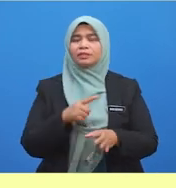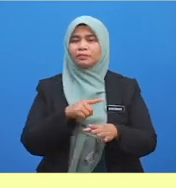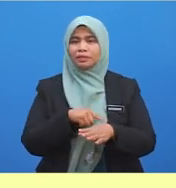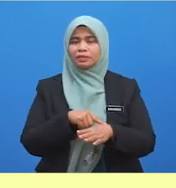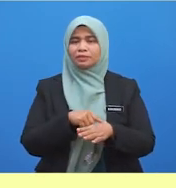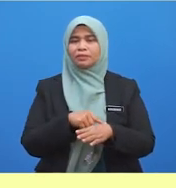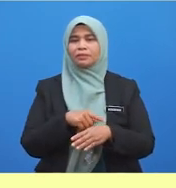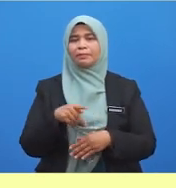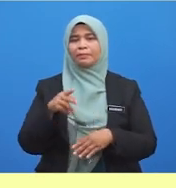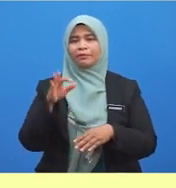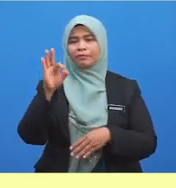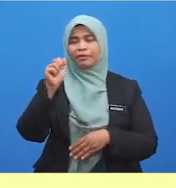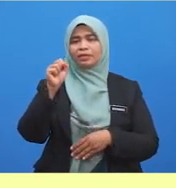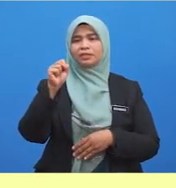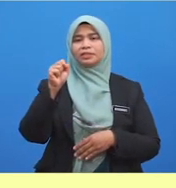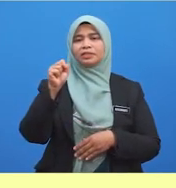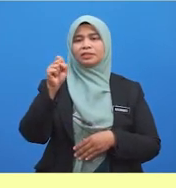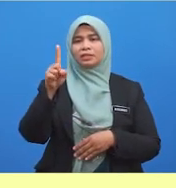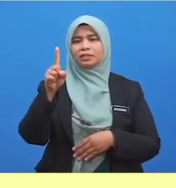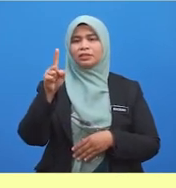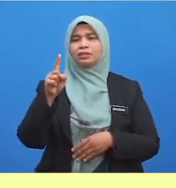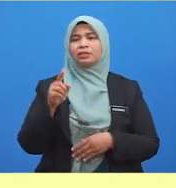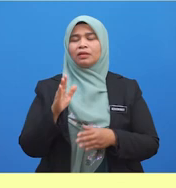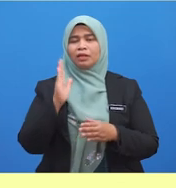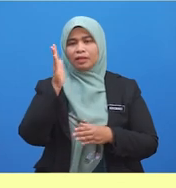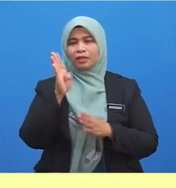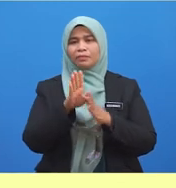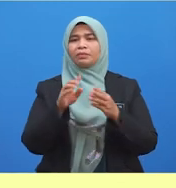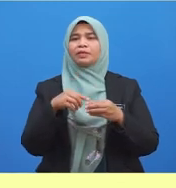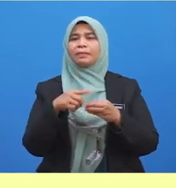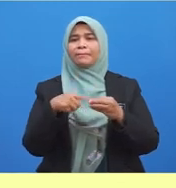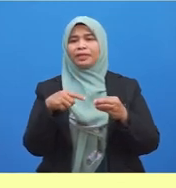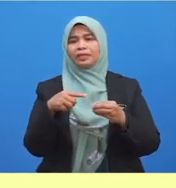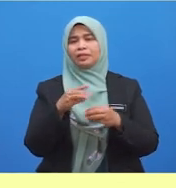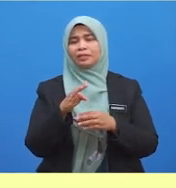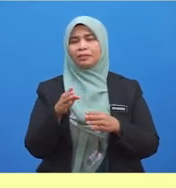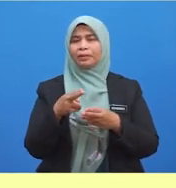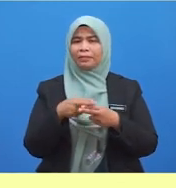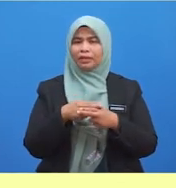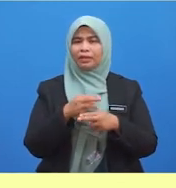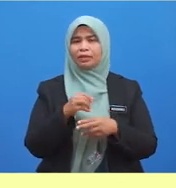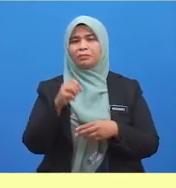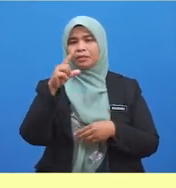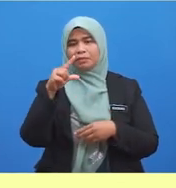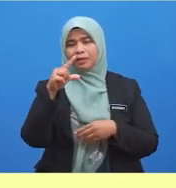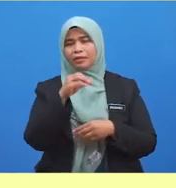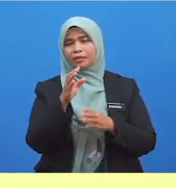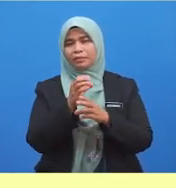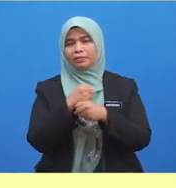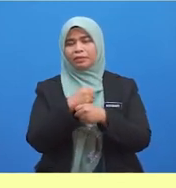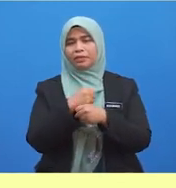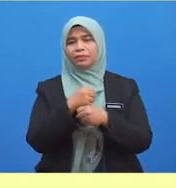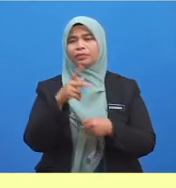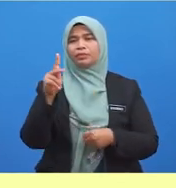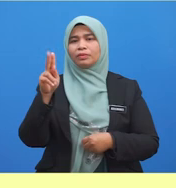Semasa profasa 1, kromosom akan berpintal, memendek, menebal